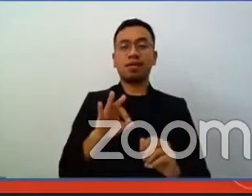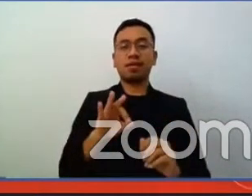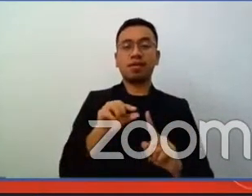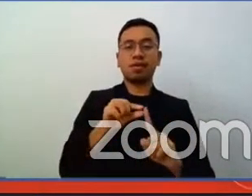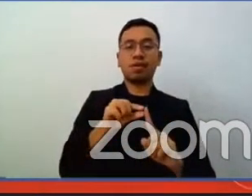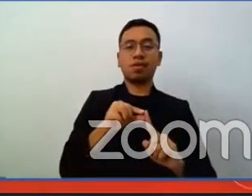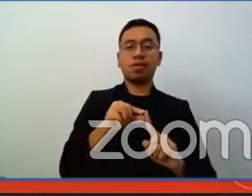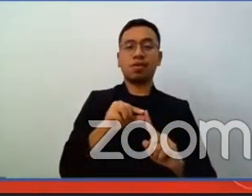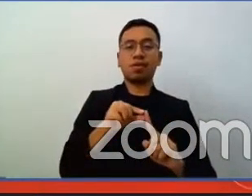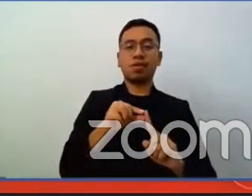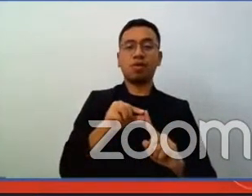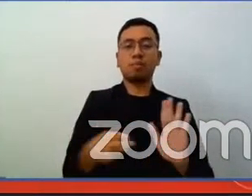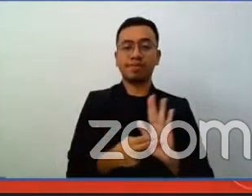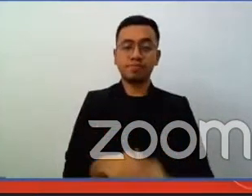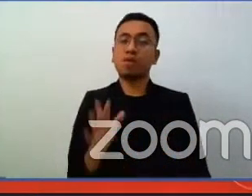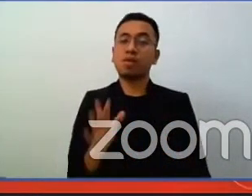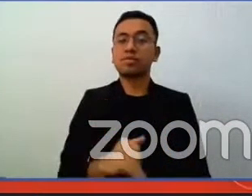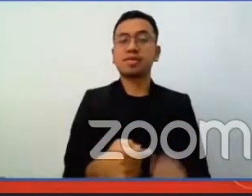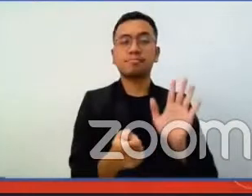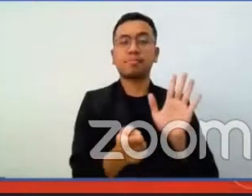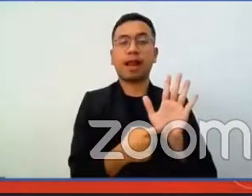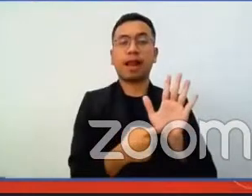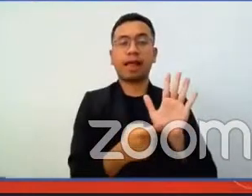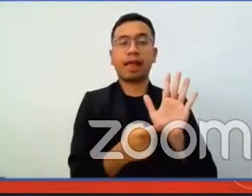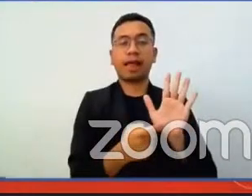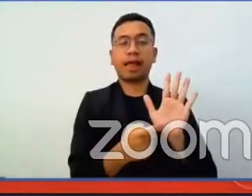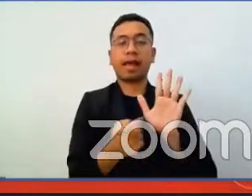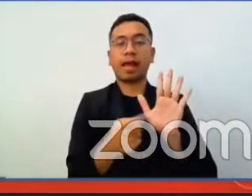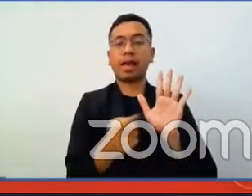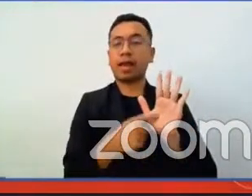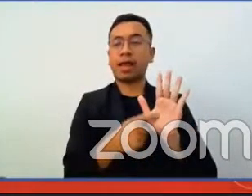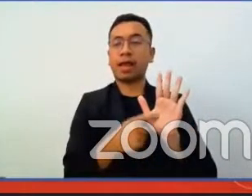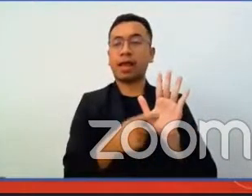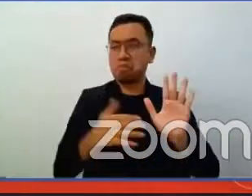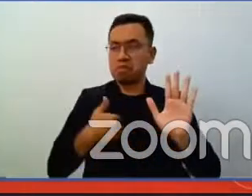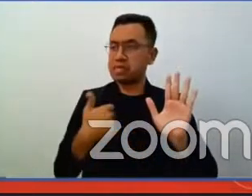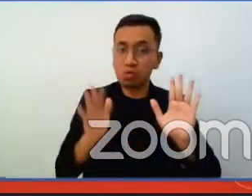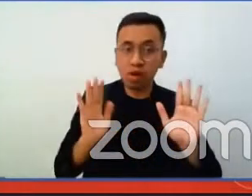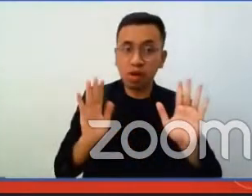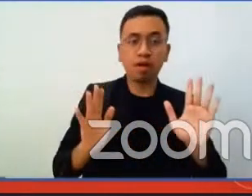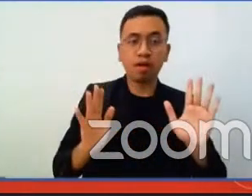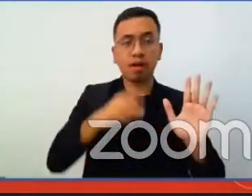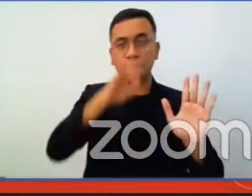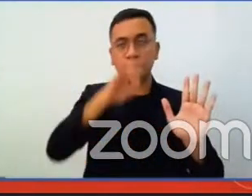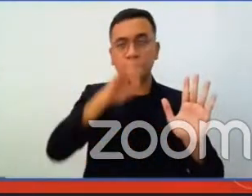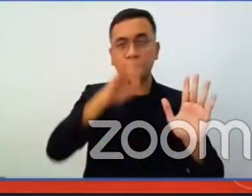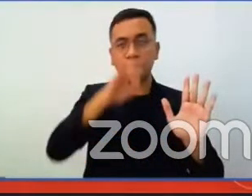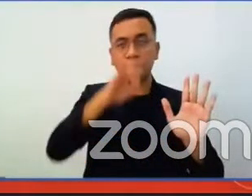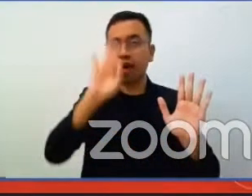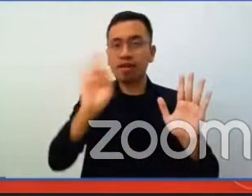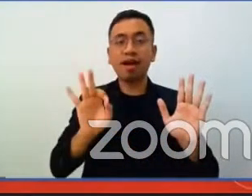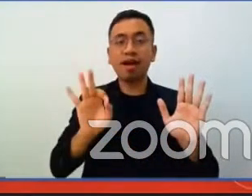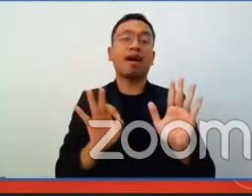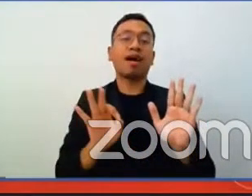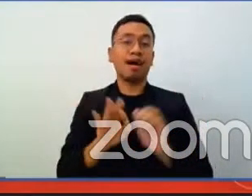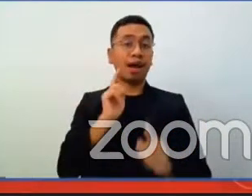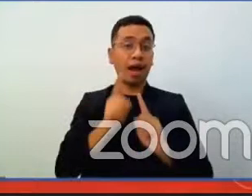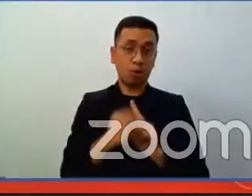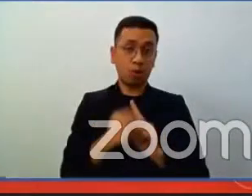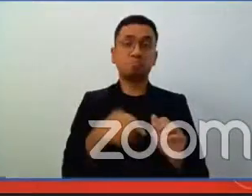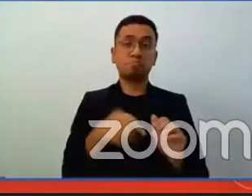hanya mengklik button, dia tidak akan jadi kreatif. Tapi kalau dia dikembangkan bermain-main